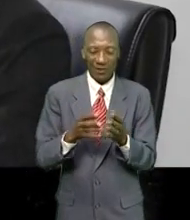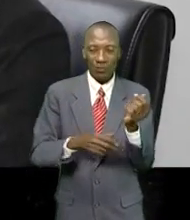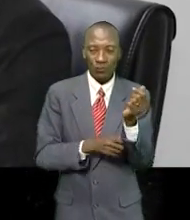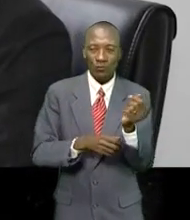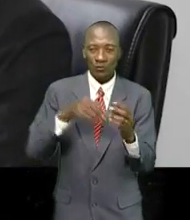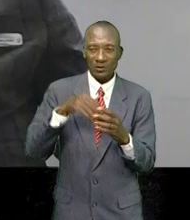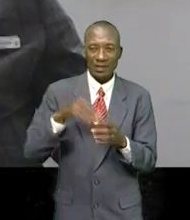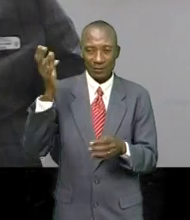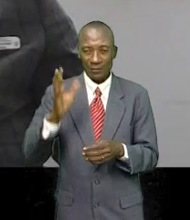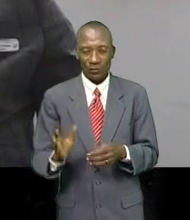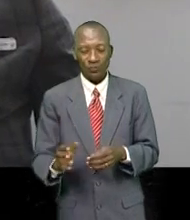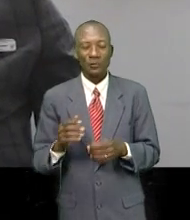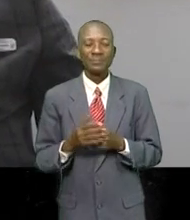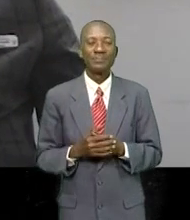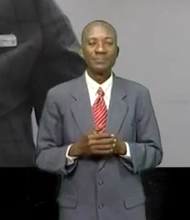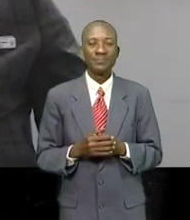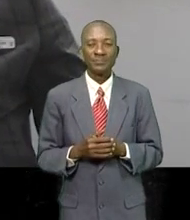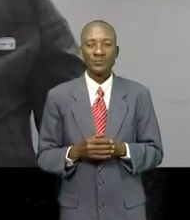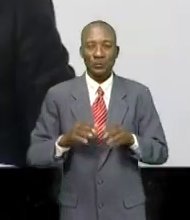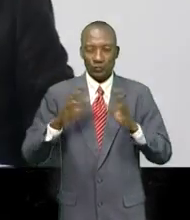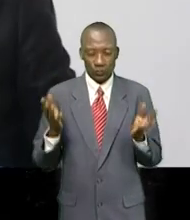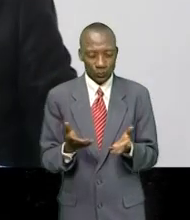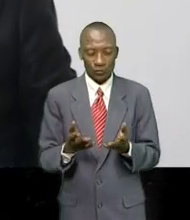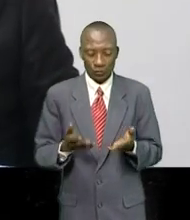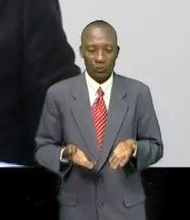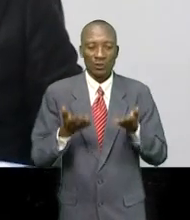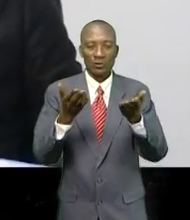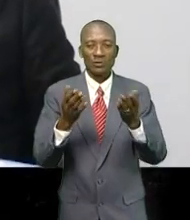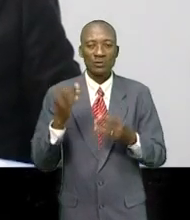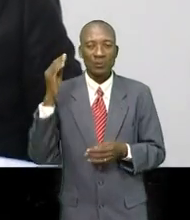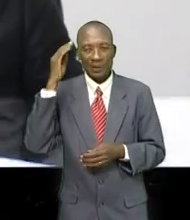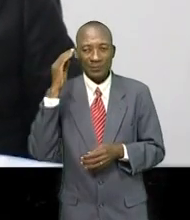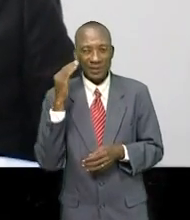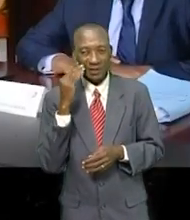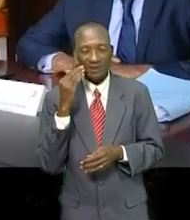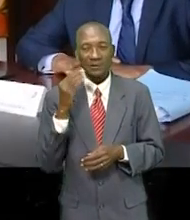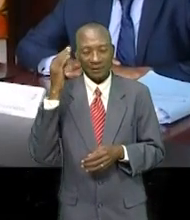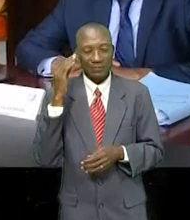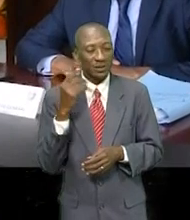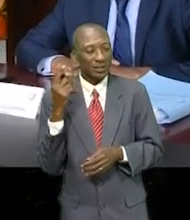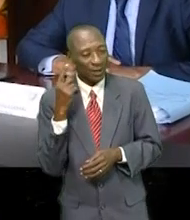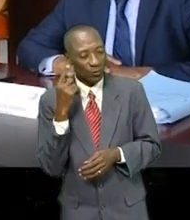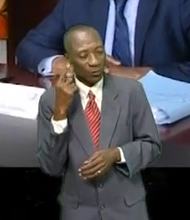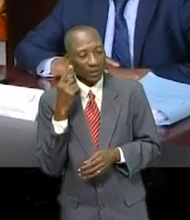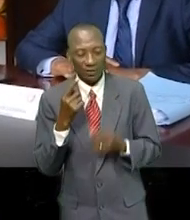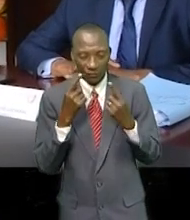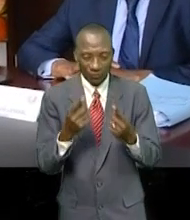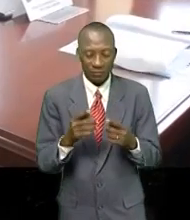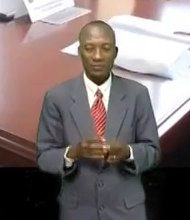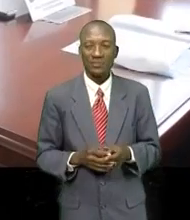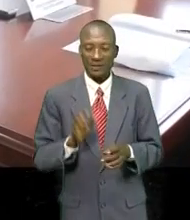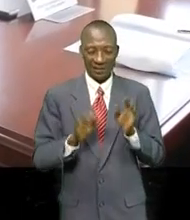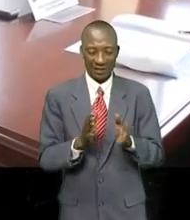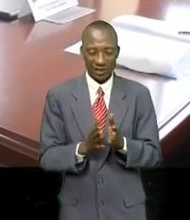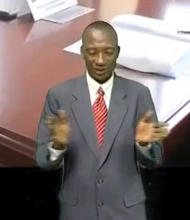amont ont été soumises ce jour à l'appréciation du ministre Didier Boudimbou par le secrétaire général des